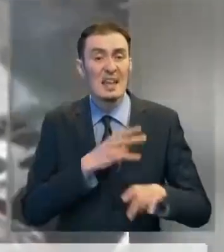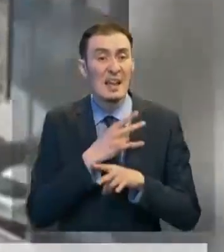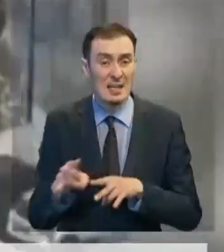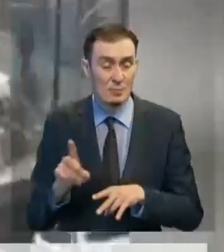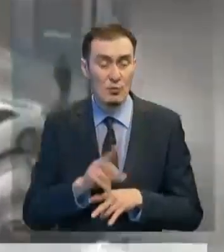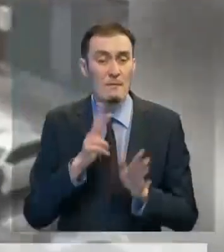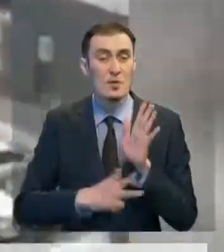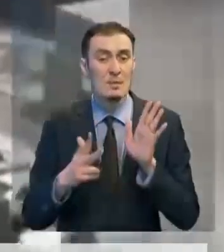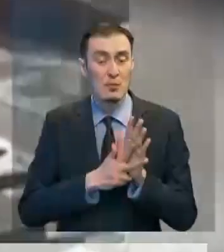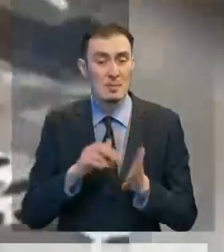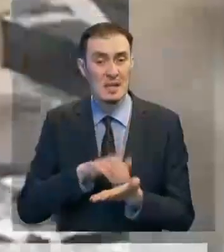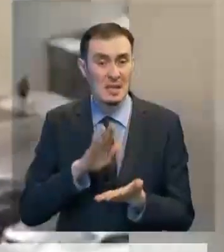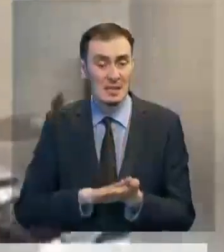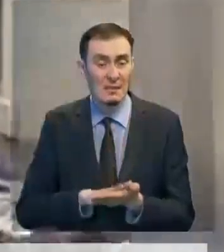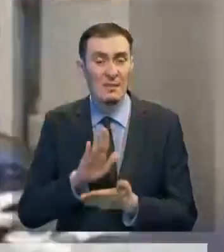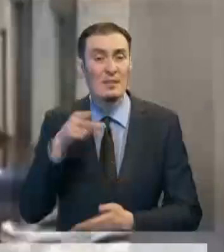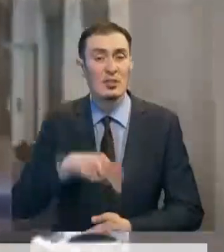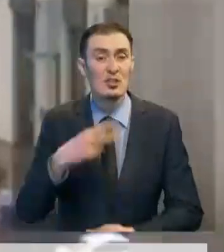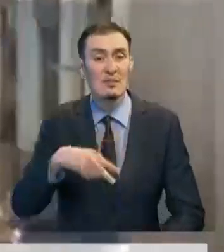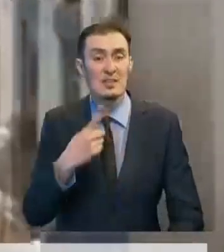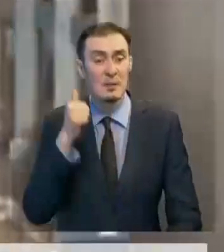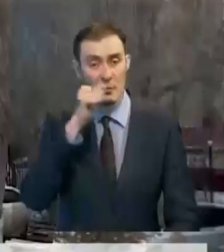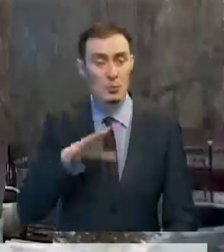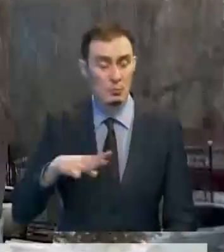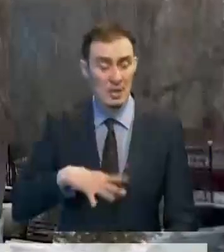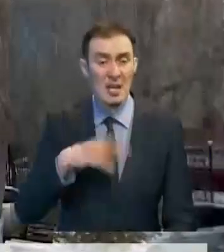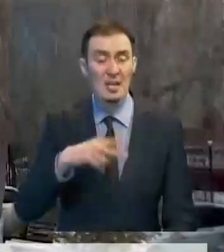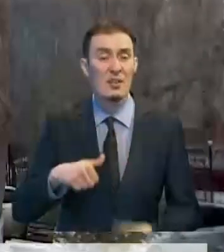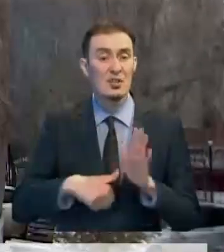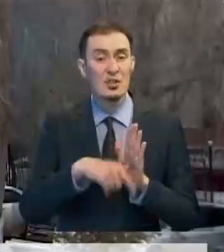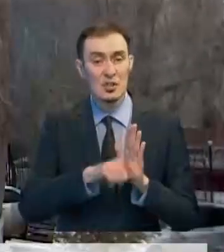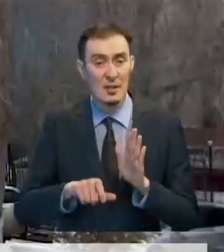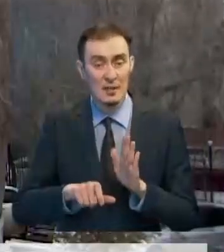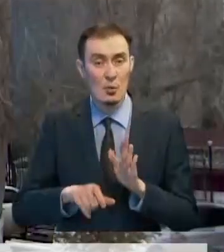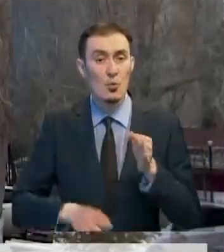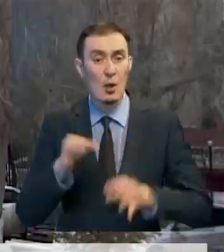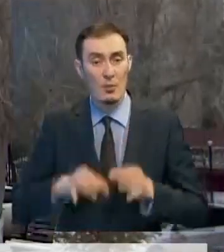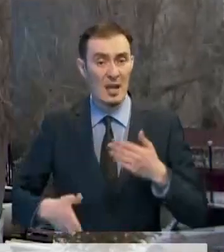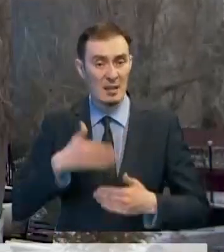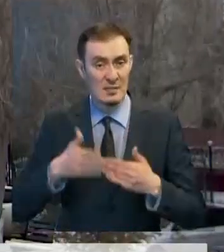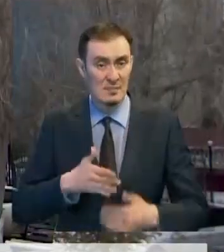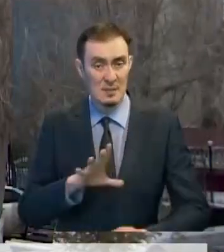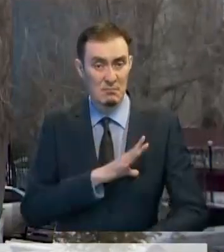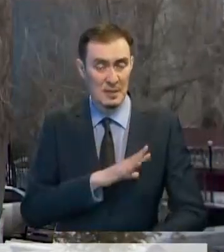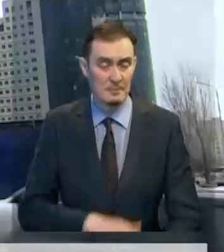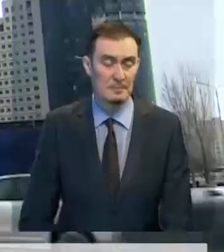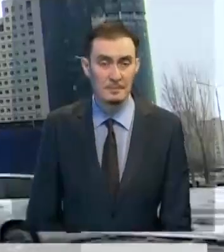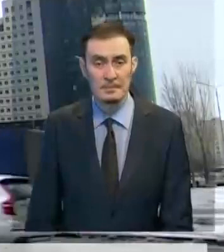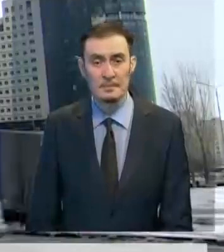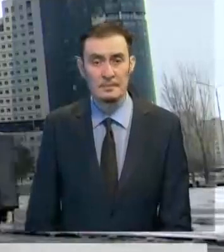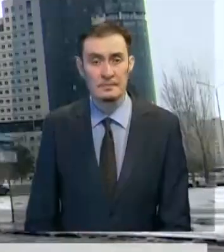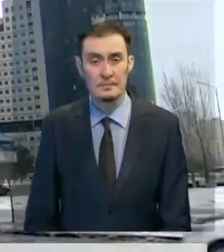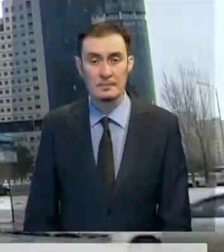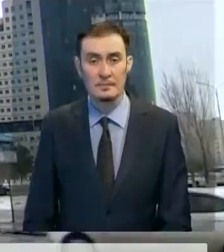88 зарегистрировали в 2021 26 человек привлекли к уголовной ответственности и ленорман